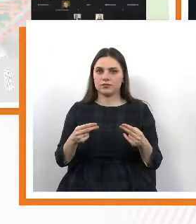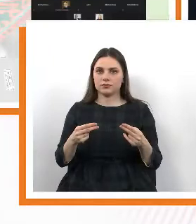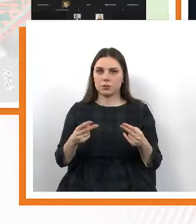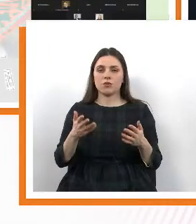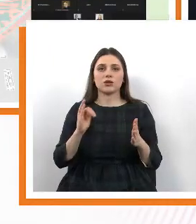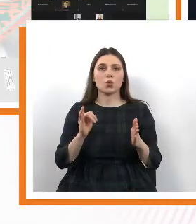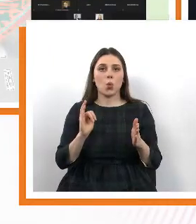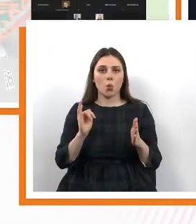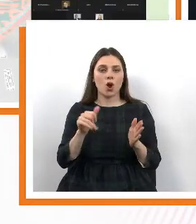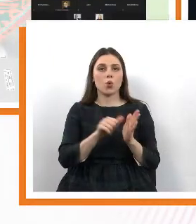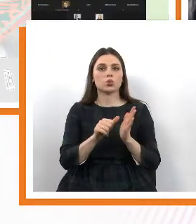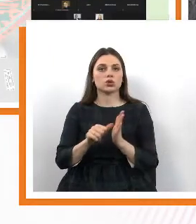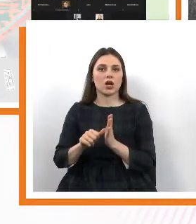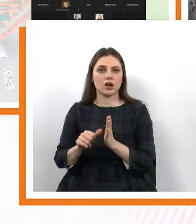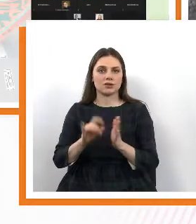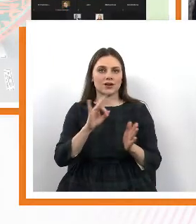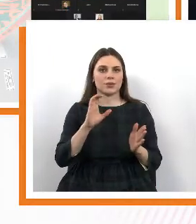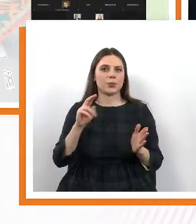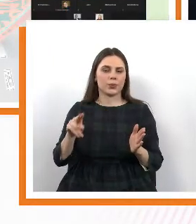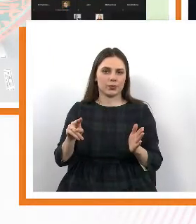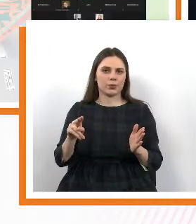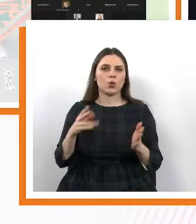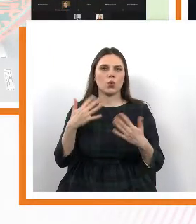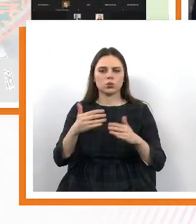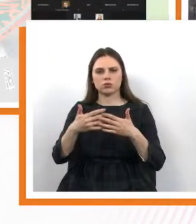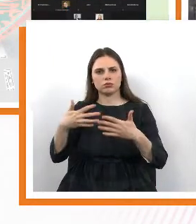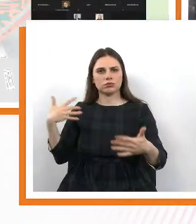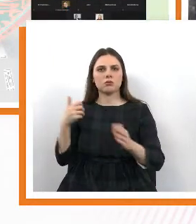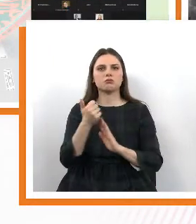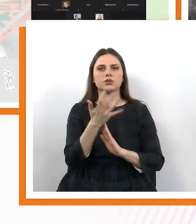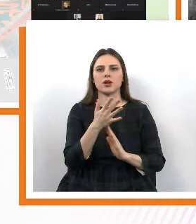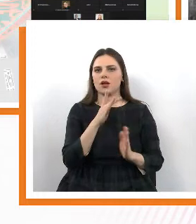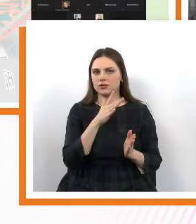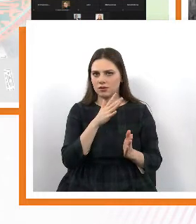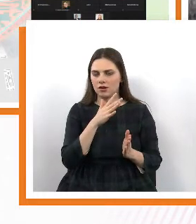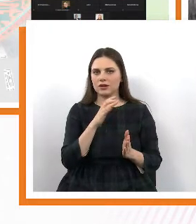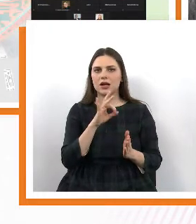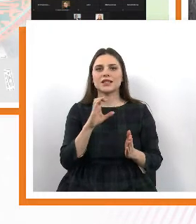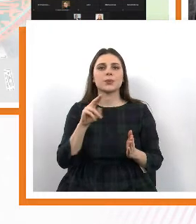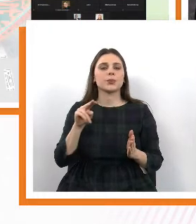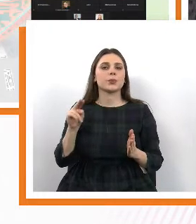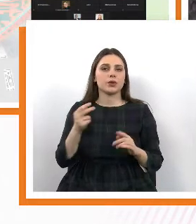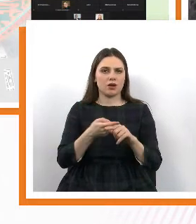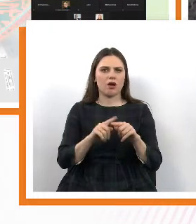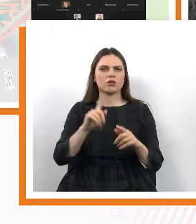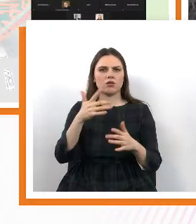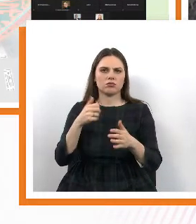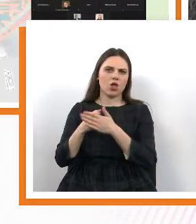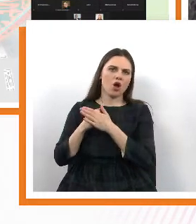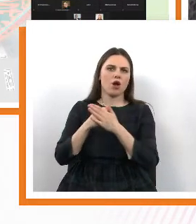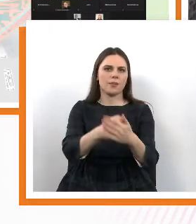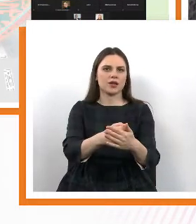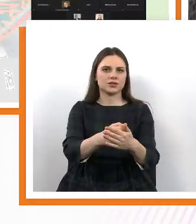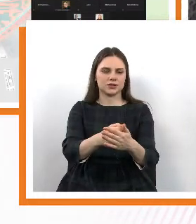история участия РСПП в эндаументах также 15-летняя. Именно РСПП в том числе был одним из локомотивов в свое время о том, что